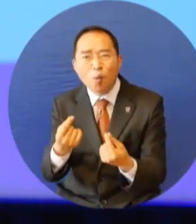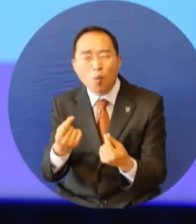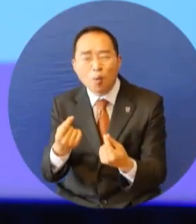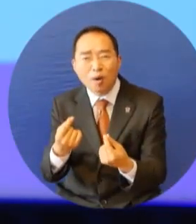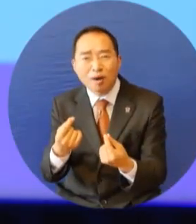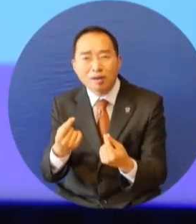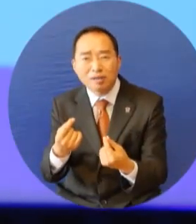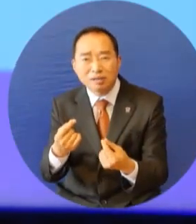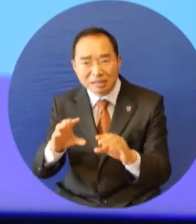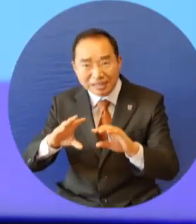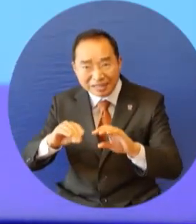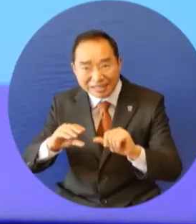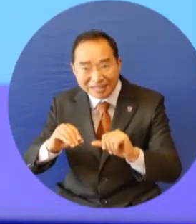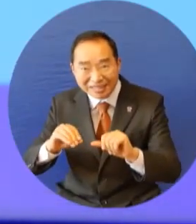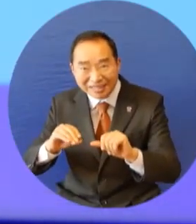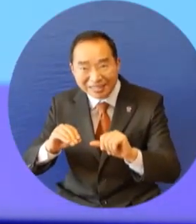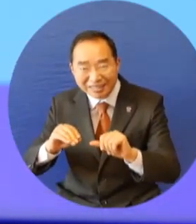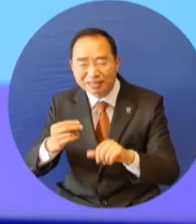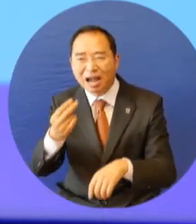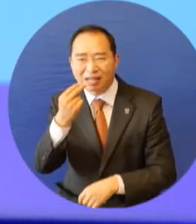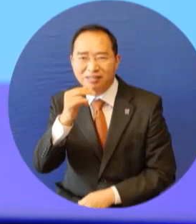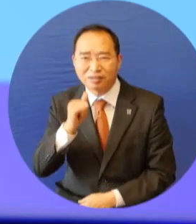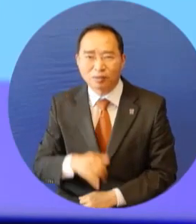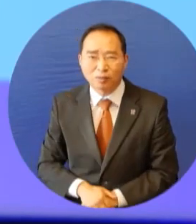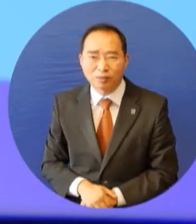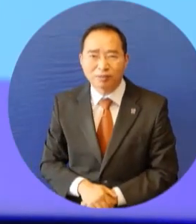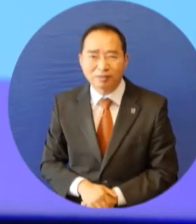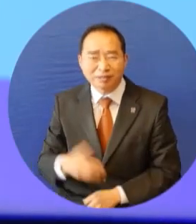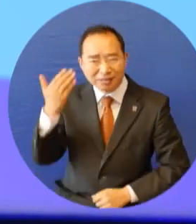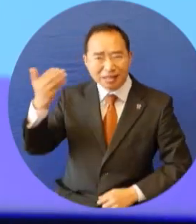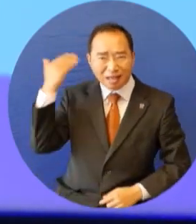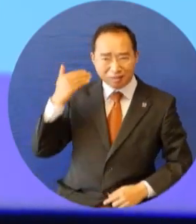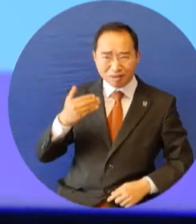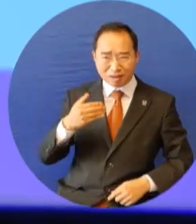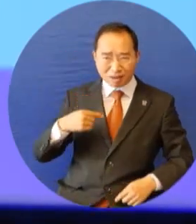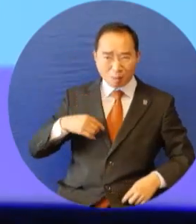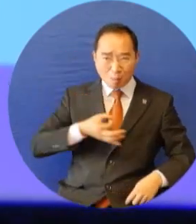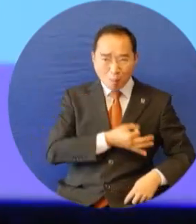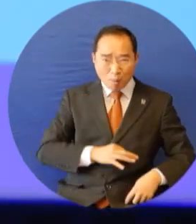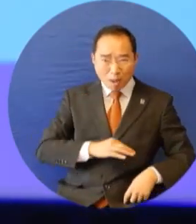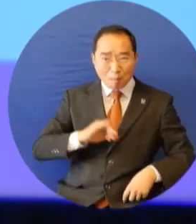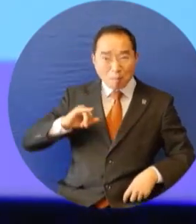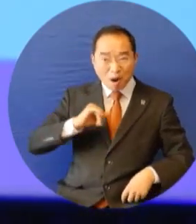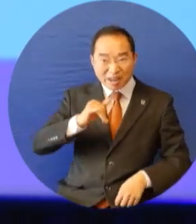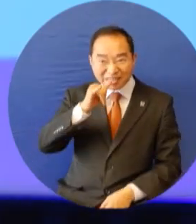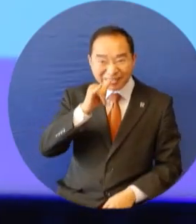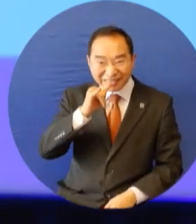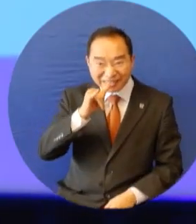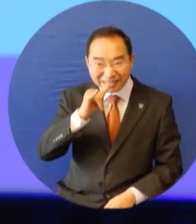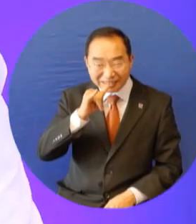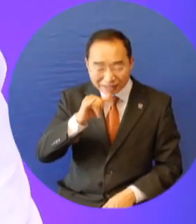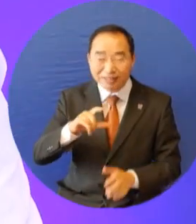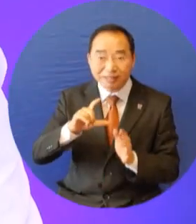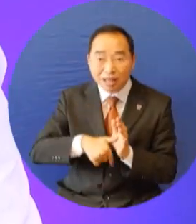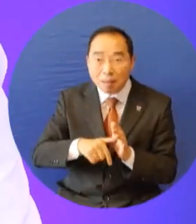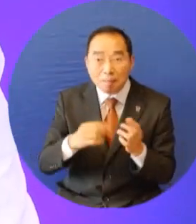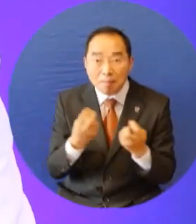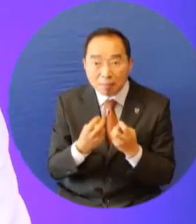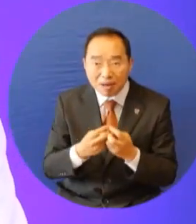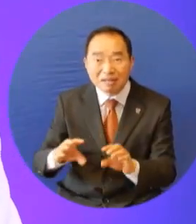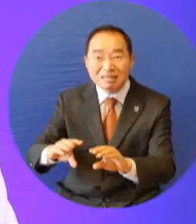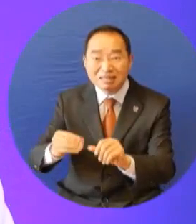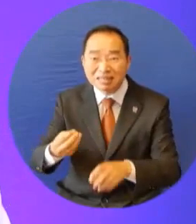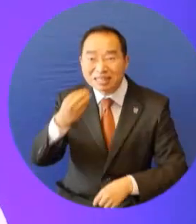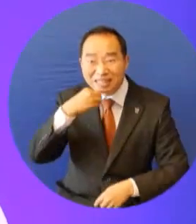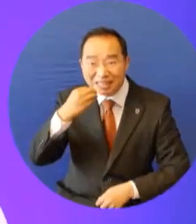나거든. 아, 흙. 옛날에는 이 해충들이 많았었잖아. 그런